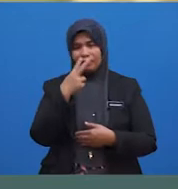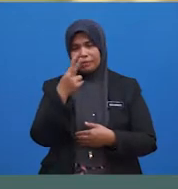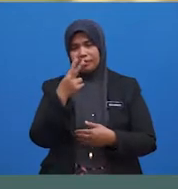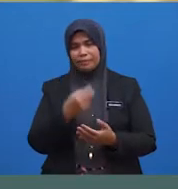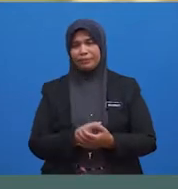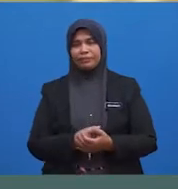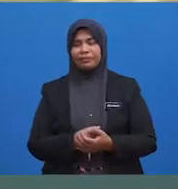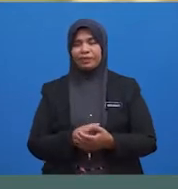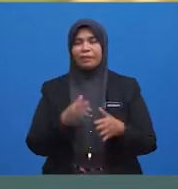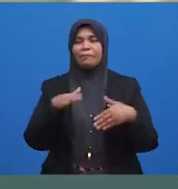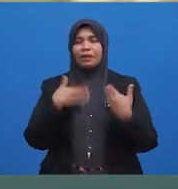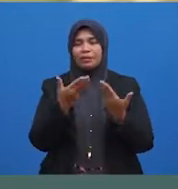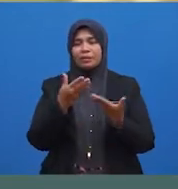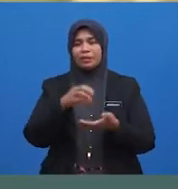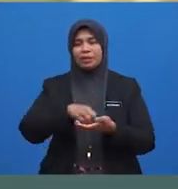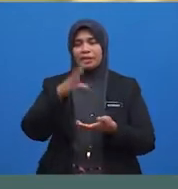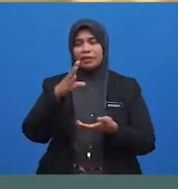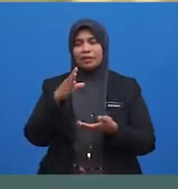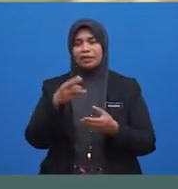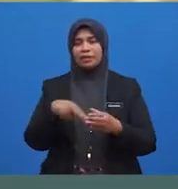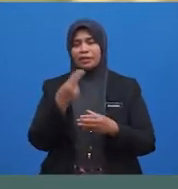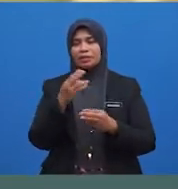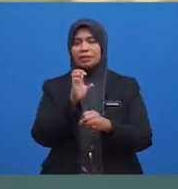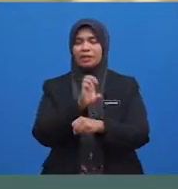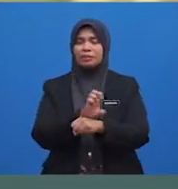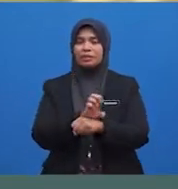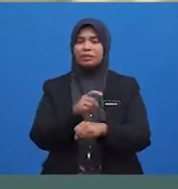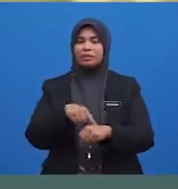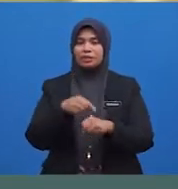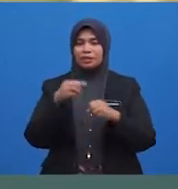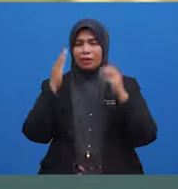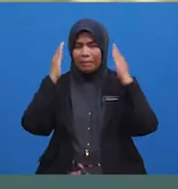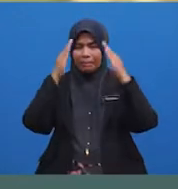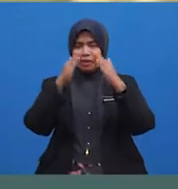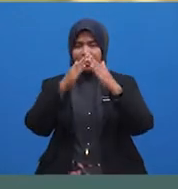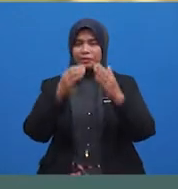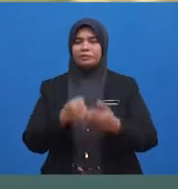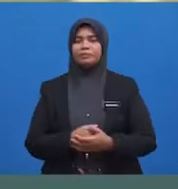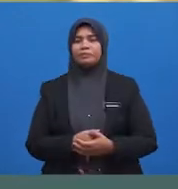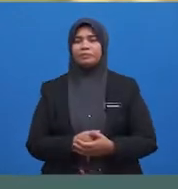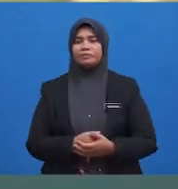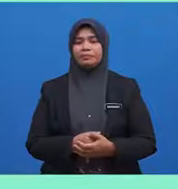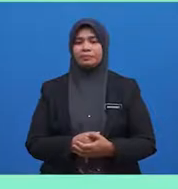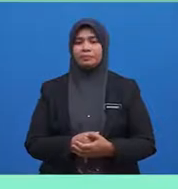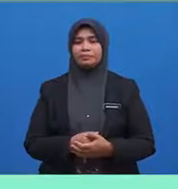selidik. Bagaimana pula kekayaan hasil emas di Pahang bermula abad ke-16 hingga abad